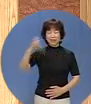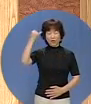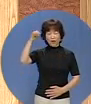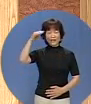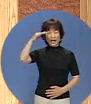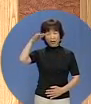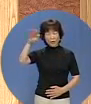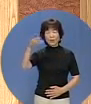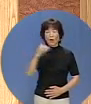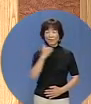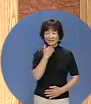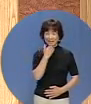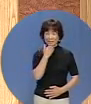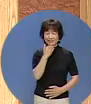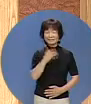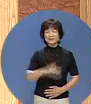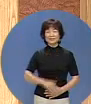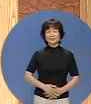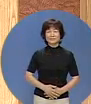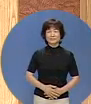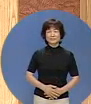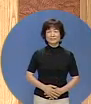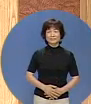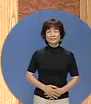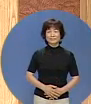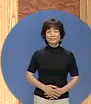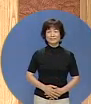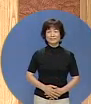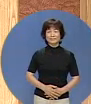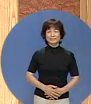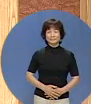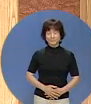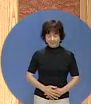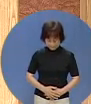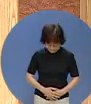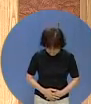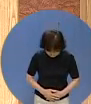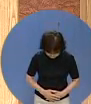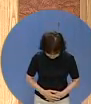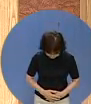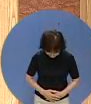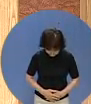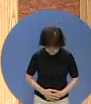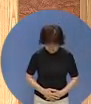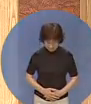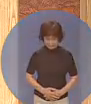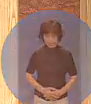んのご意見ご希望をお待ちしています。それではさようなら。